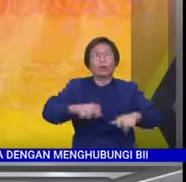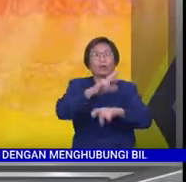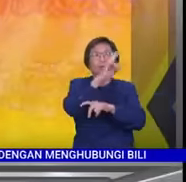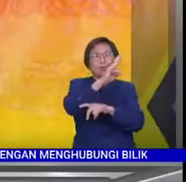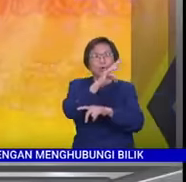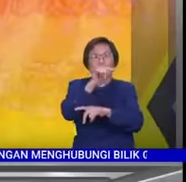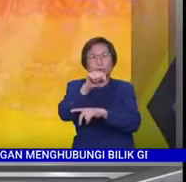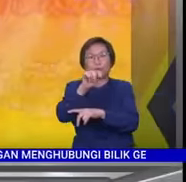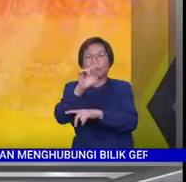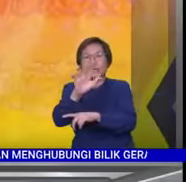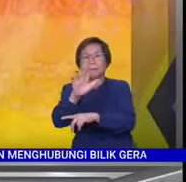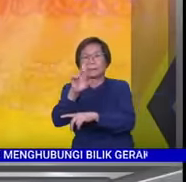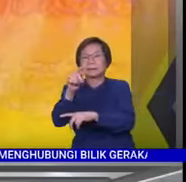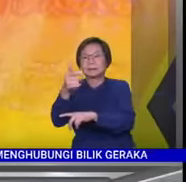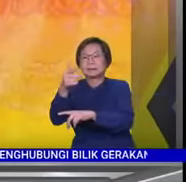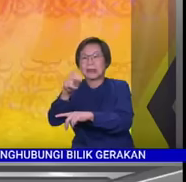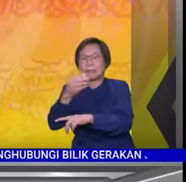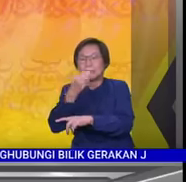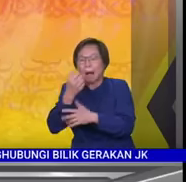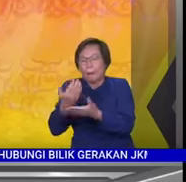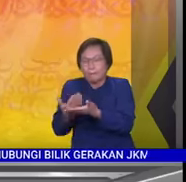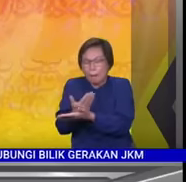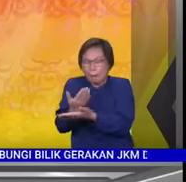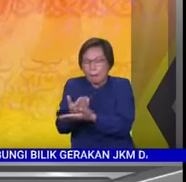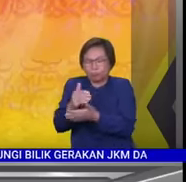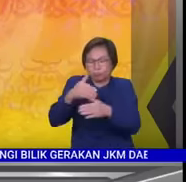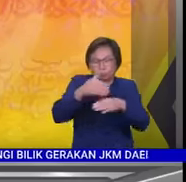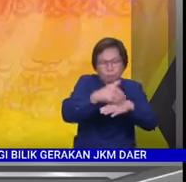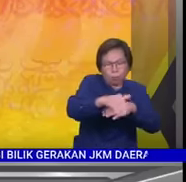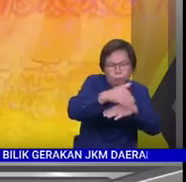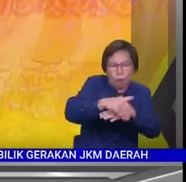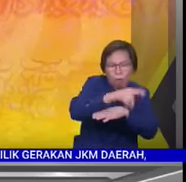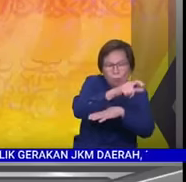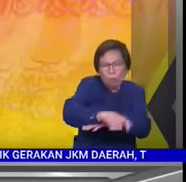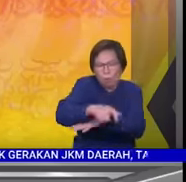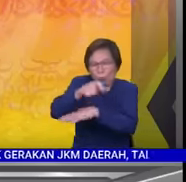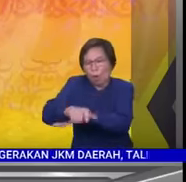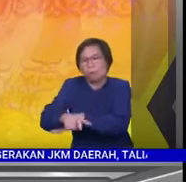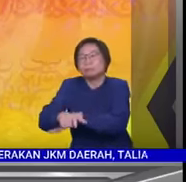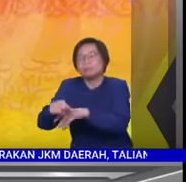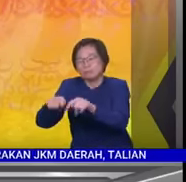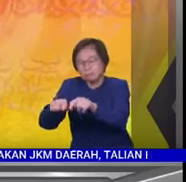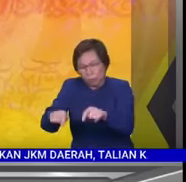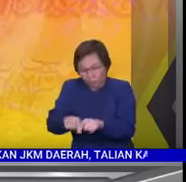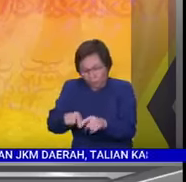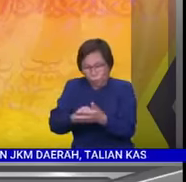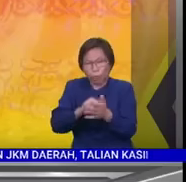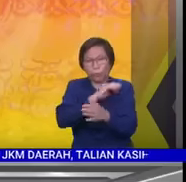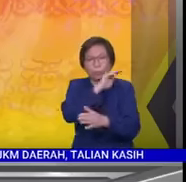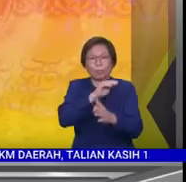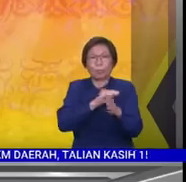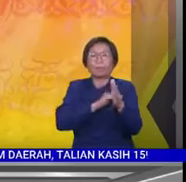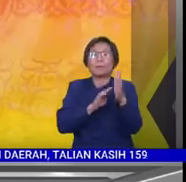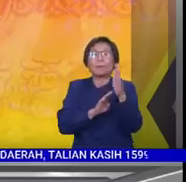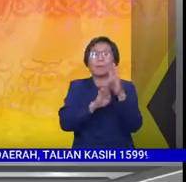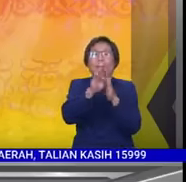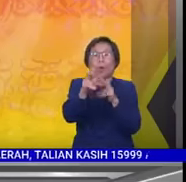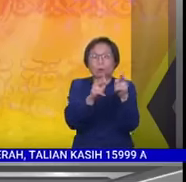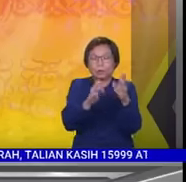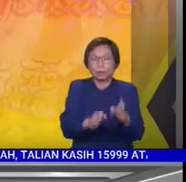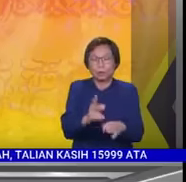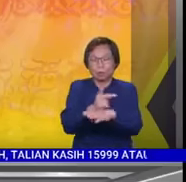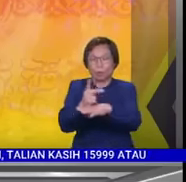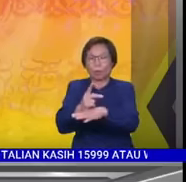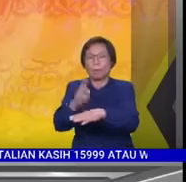sebanyak 75-tan lagi makanan segar dihantar kepada penduduk di kawasan terbab menteri pembangunan Usahawan dan koperasi